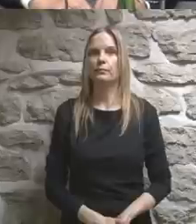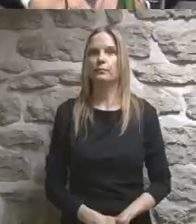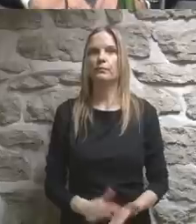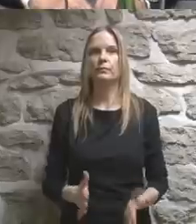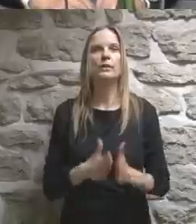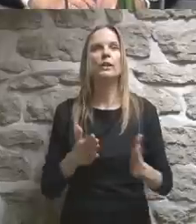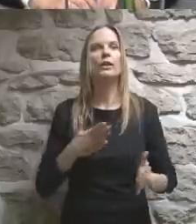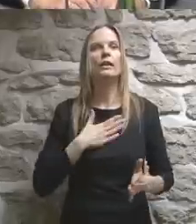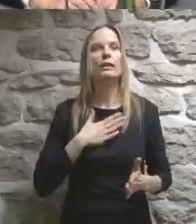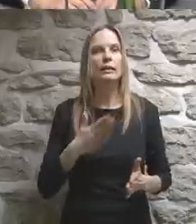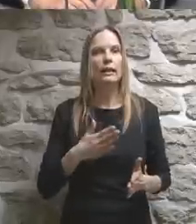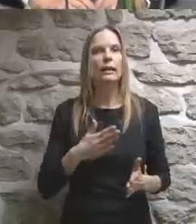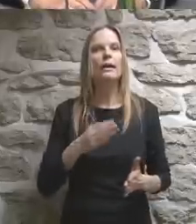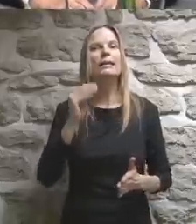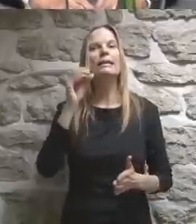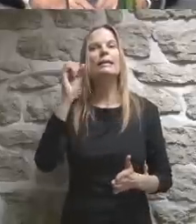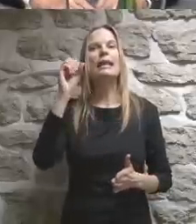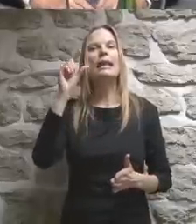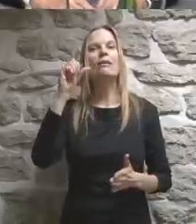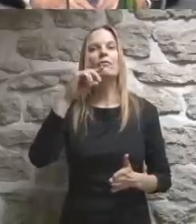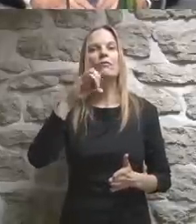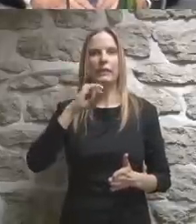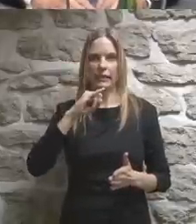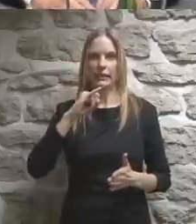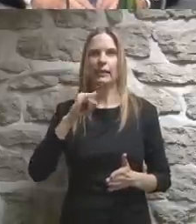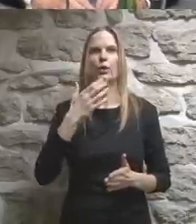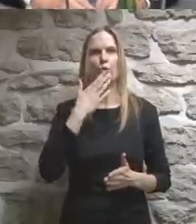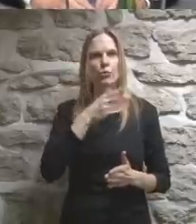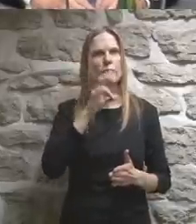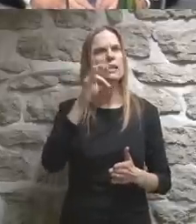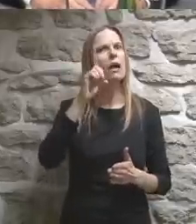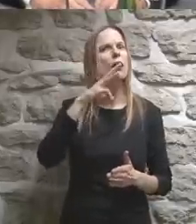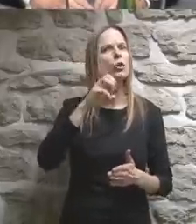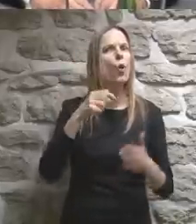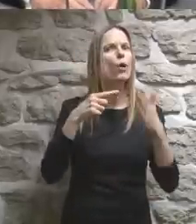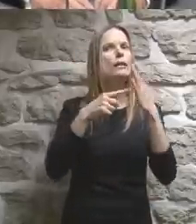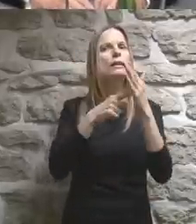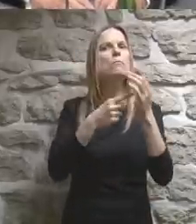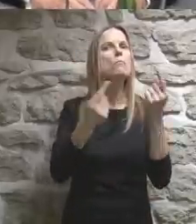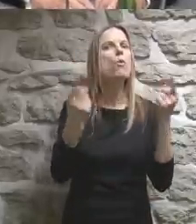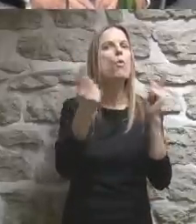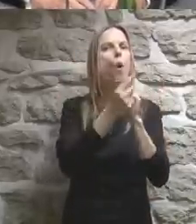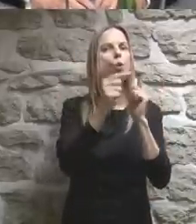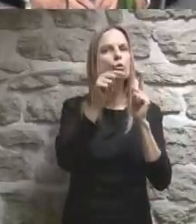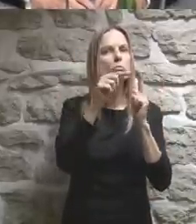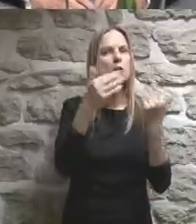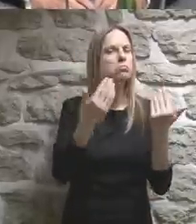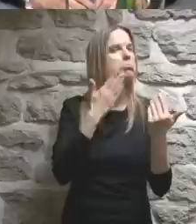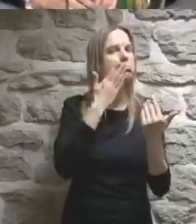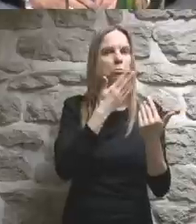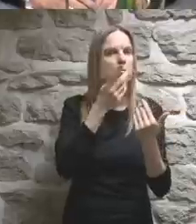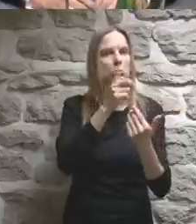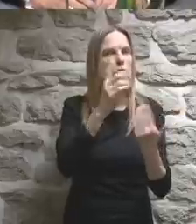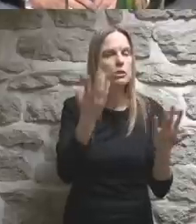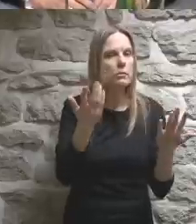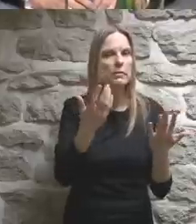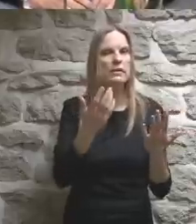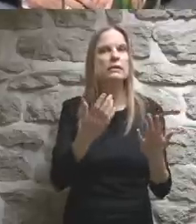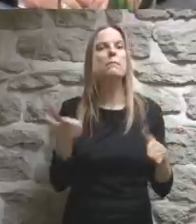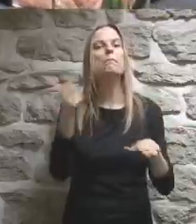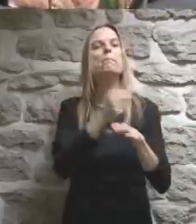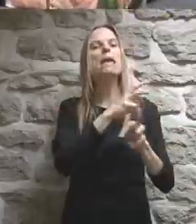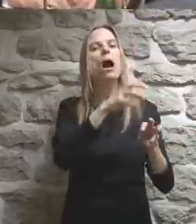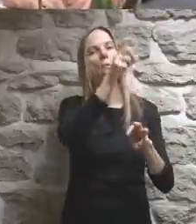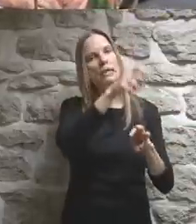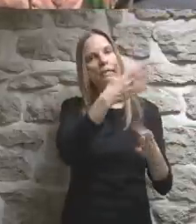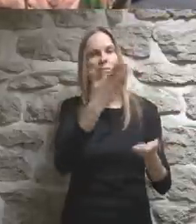Suur tänu, Herman Kelomees Delfi. Mida me NATO tippkohtumisel selle artikkel 4 raames küsime? Küsimus siis peaministrile ja võib-olla ka